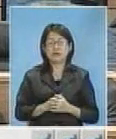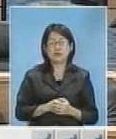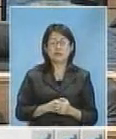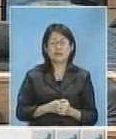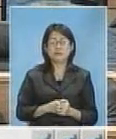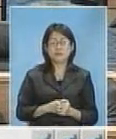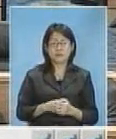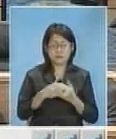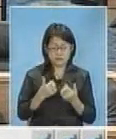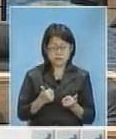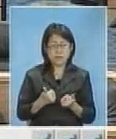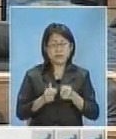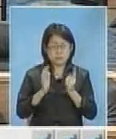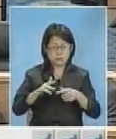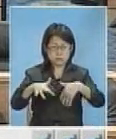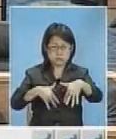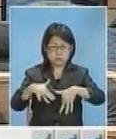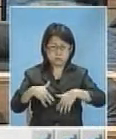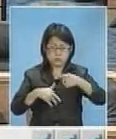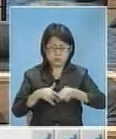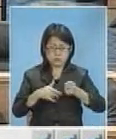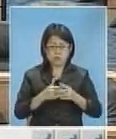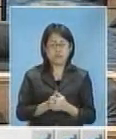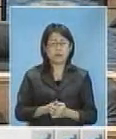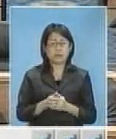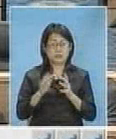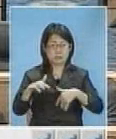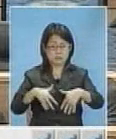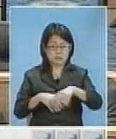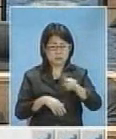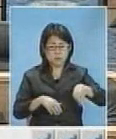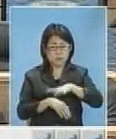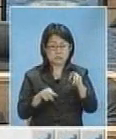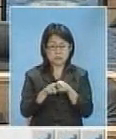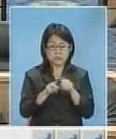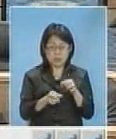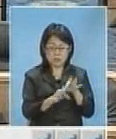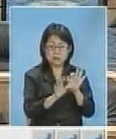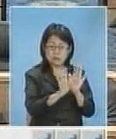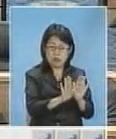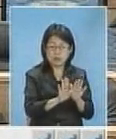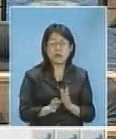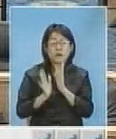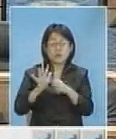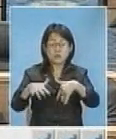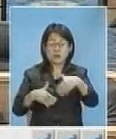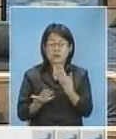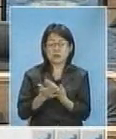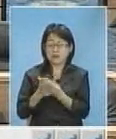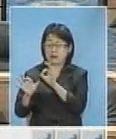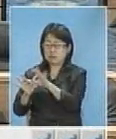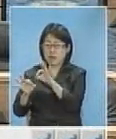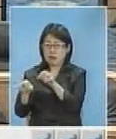บเนี่ยก็คือจากพี่น้องประชาชนที่เป็นลูกค้าของธนาคารของรัฐและถามว่าพี่น้องประชาชนที่เป็นลูกค้าของธนาคาร